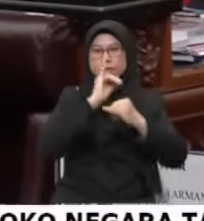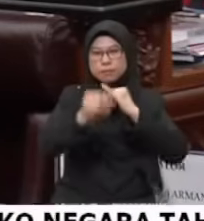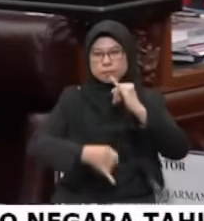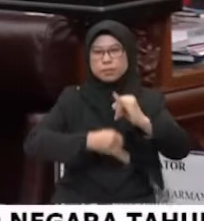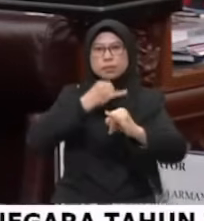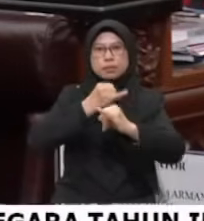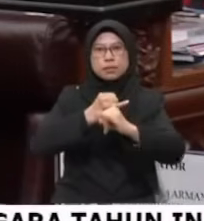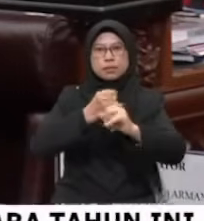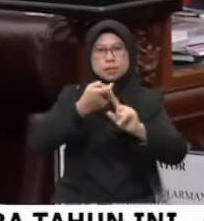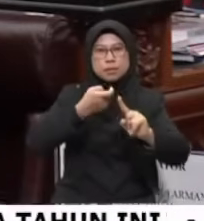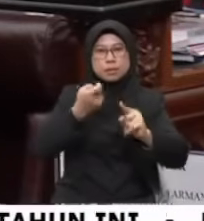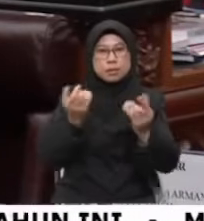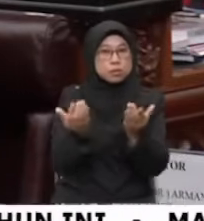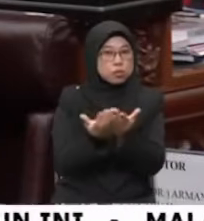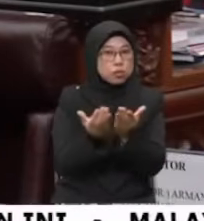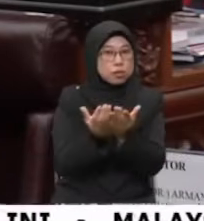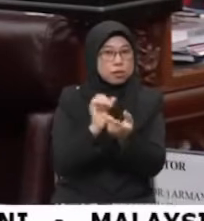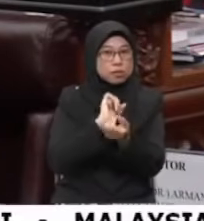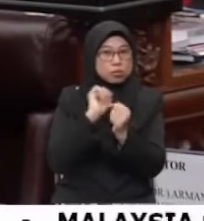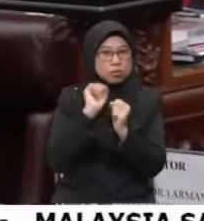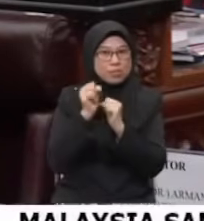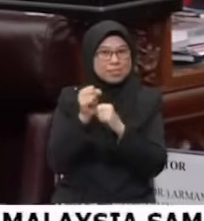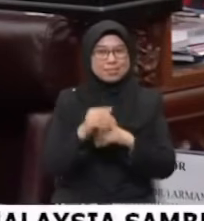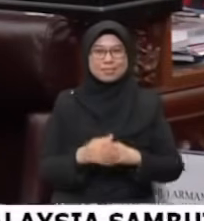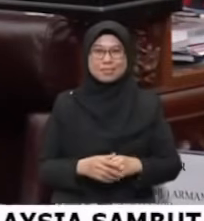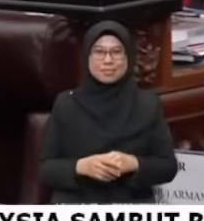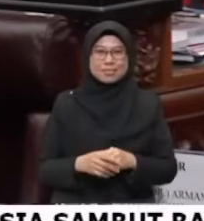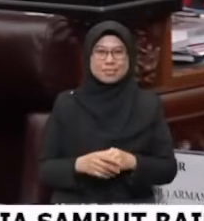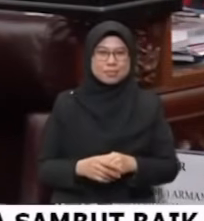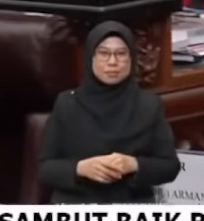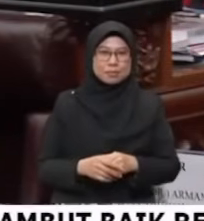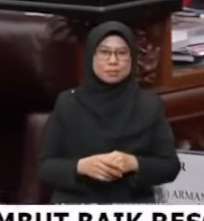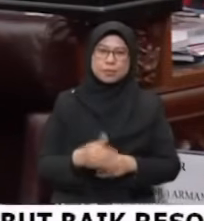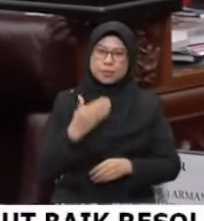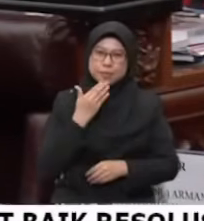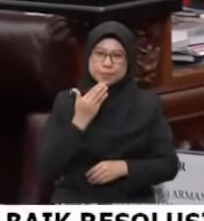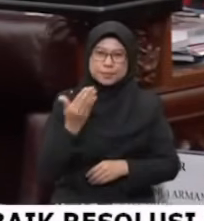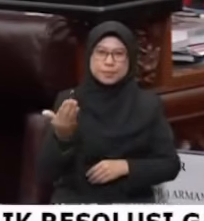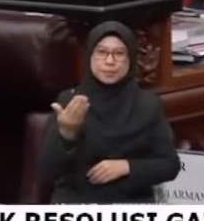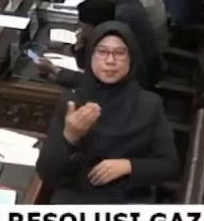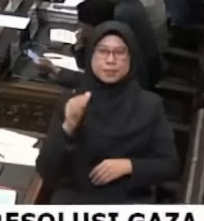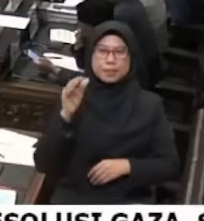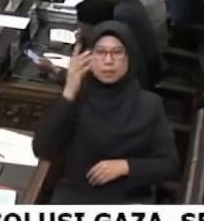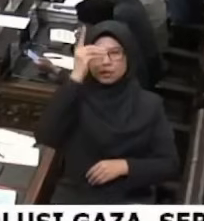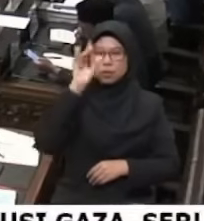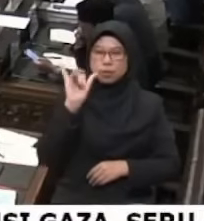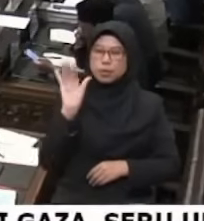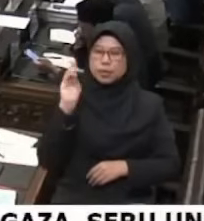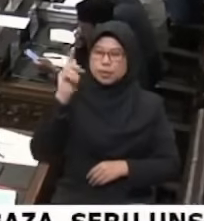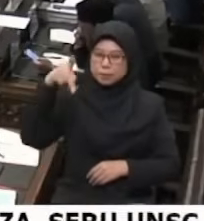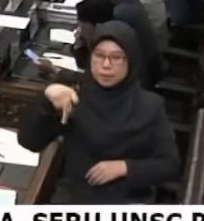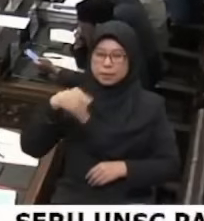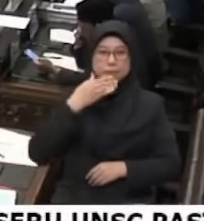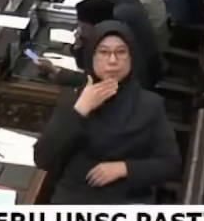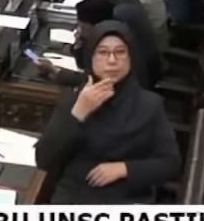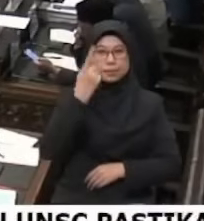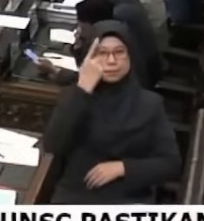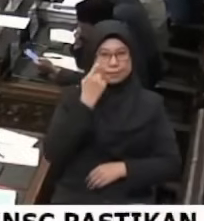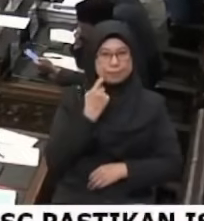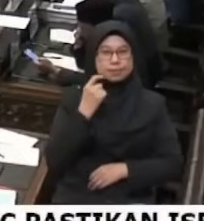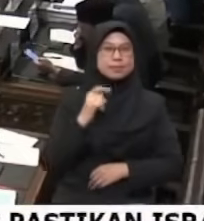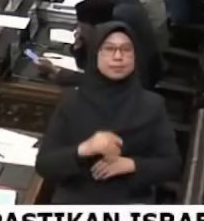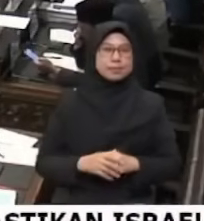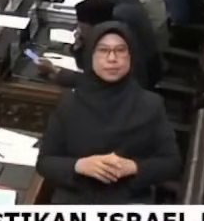yang datangnya dari sekolah sukan terima kasih terima kasih Datuk yang di-pertua Terima kasih soalan daripada yang